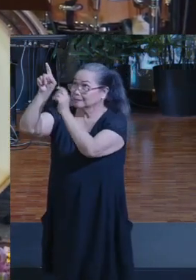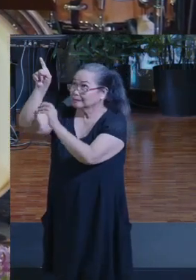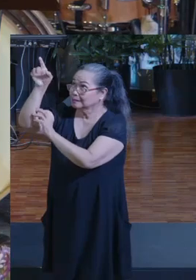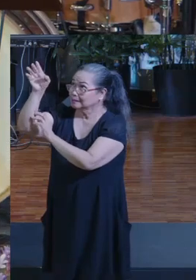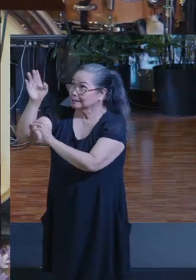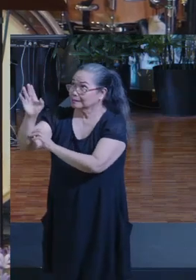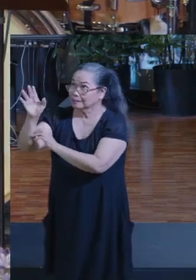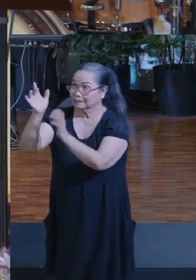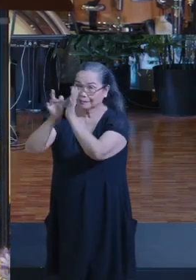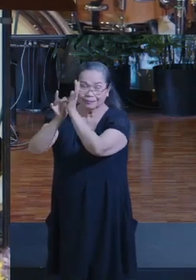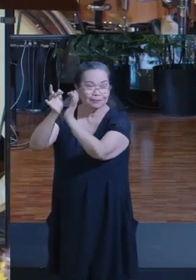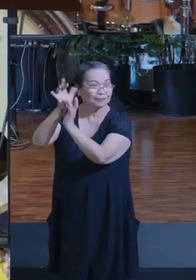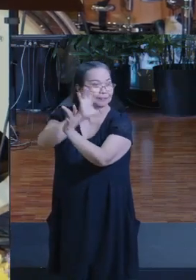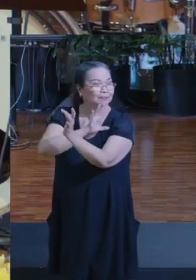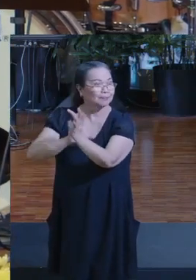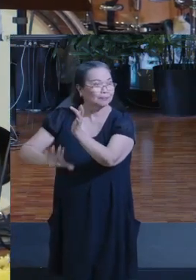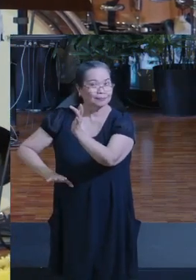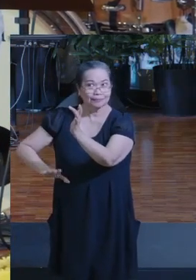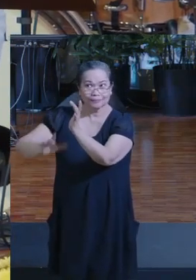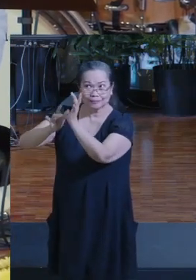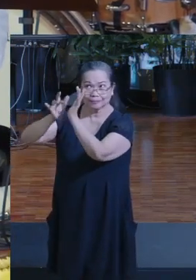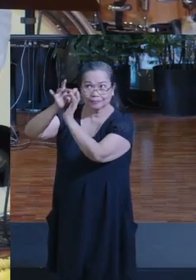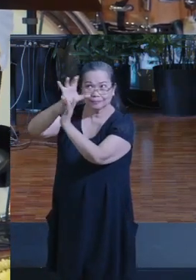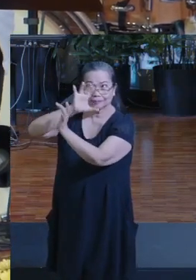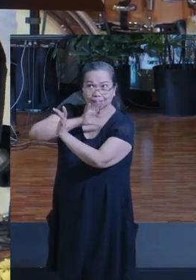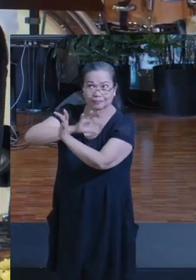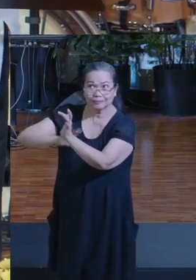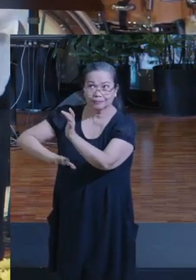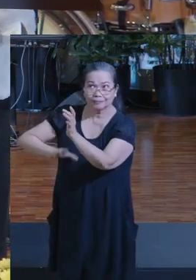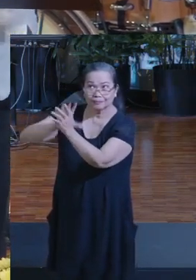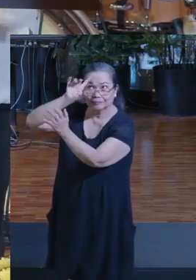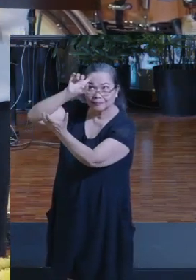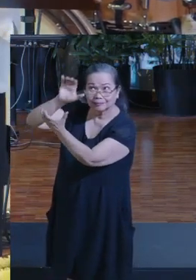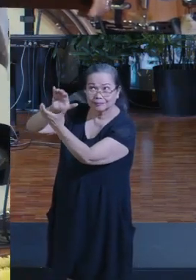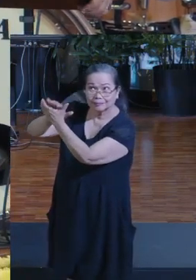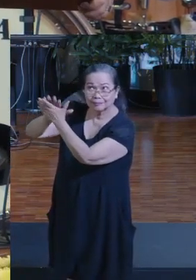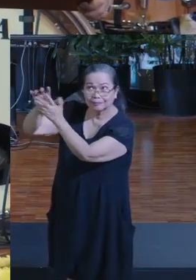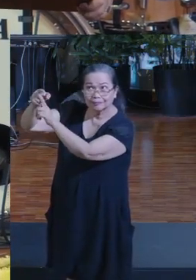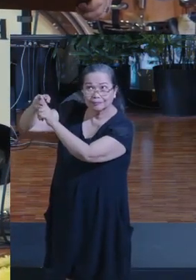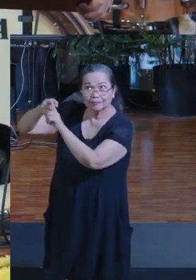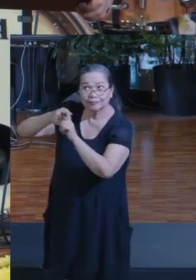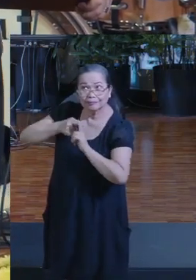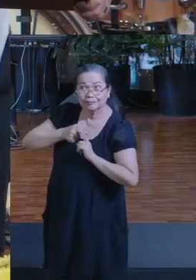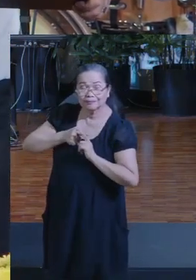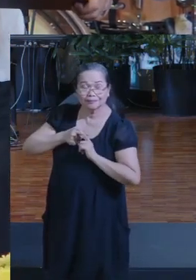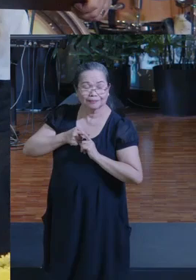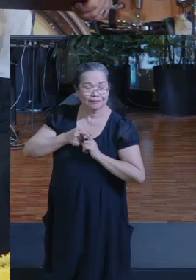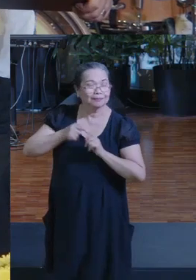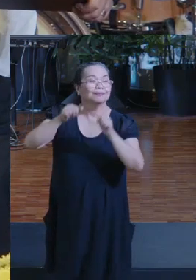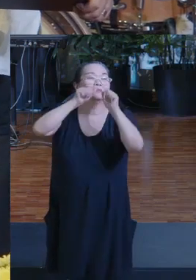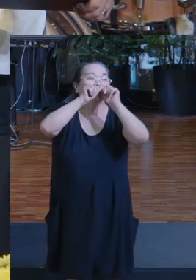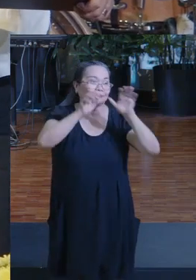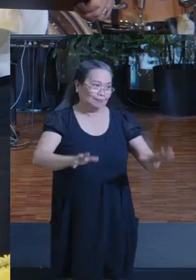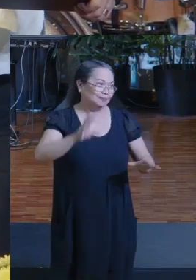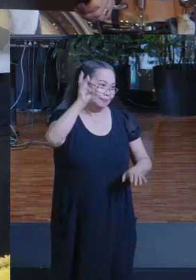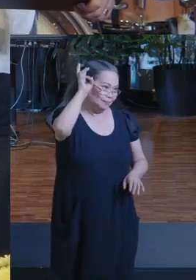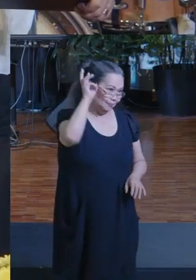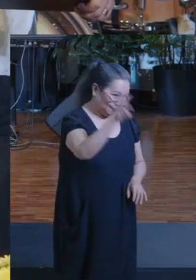ang lahat ng kay Jesus ay tatanggap ng pagpapalang yun.